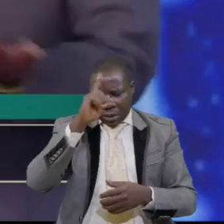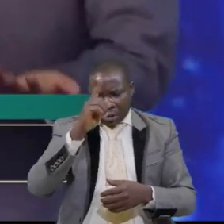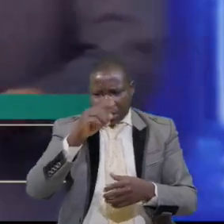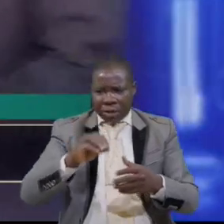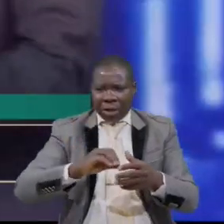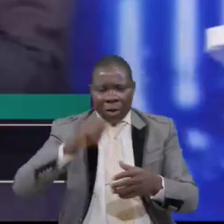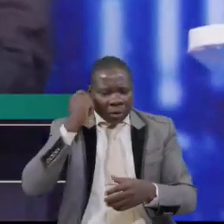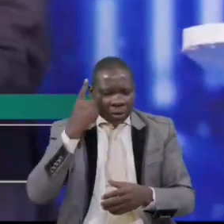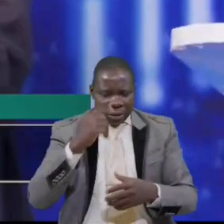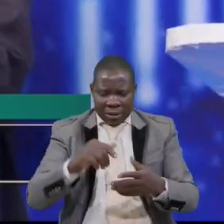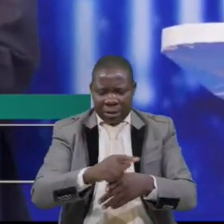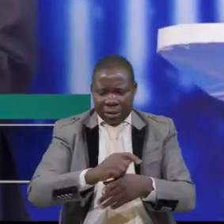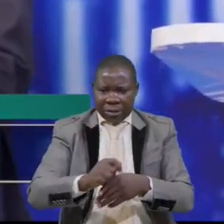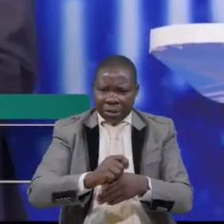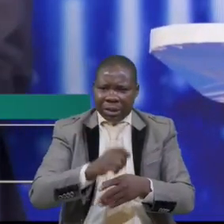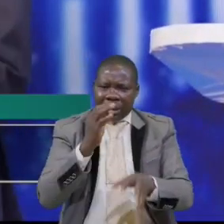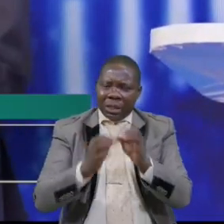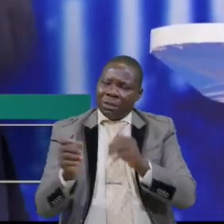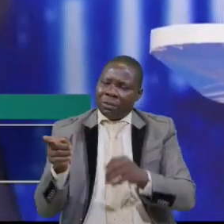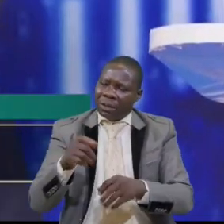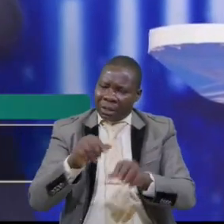écrire ça.